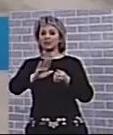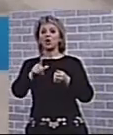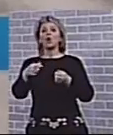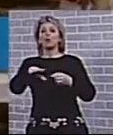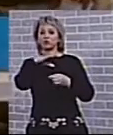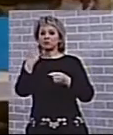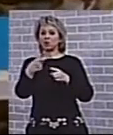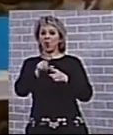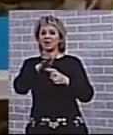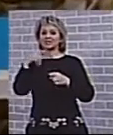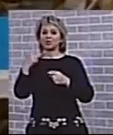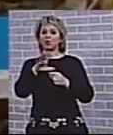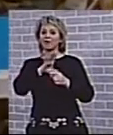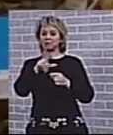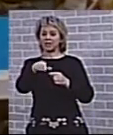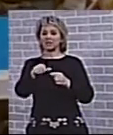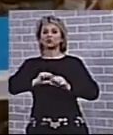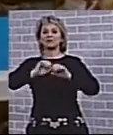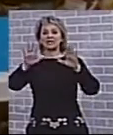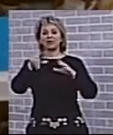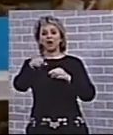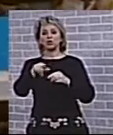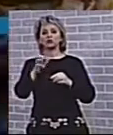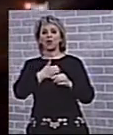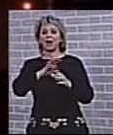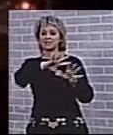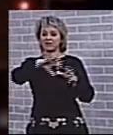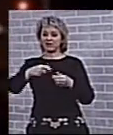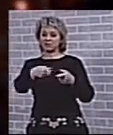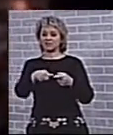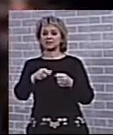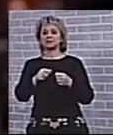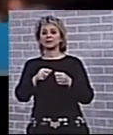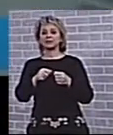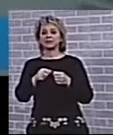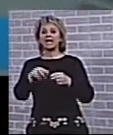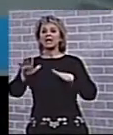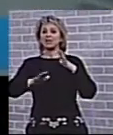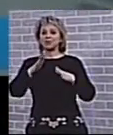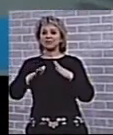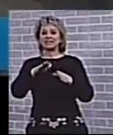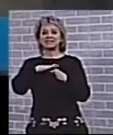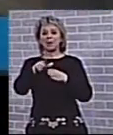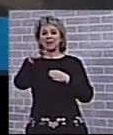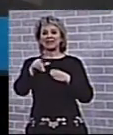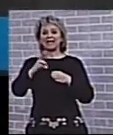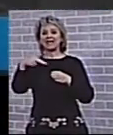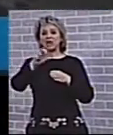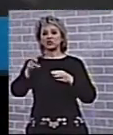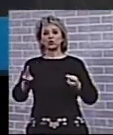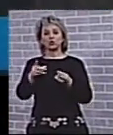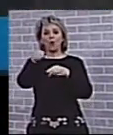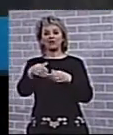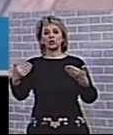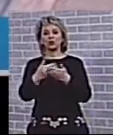Очень много слухов ходит, то взорвали, то хотели вынести. Репетиция заполнения ядерным топливом. На